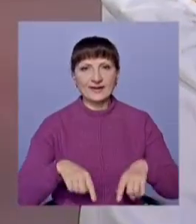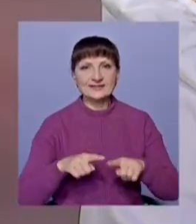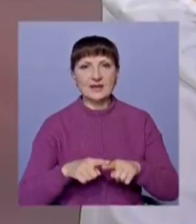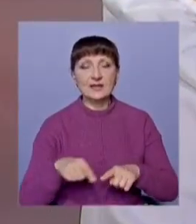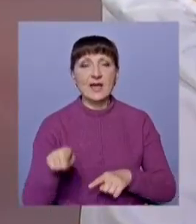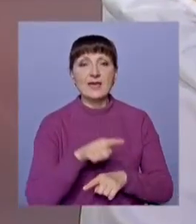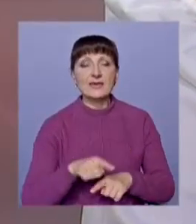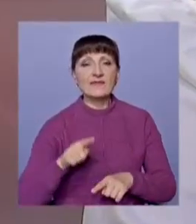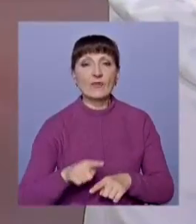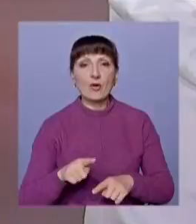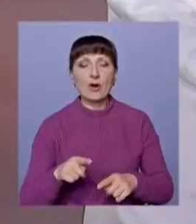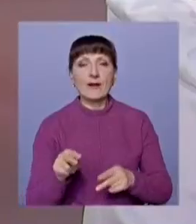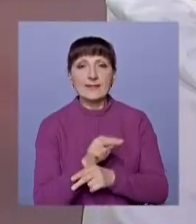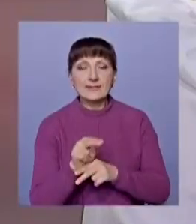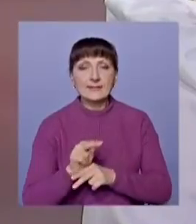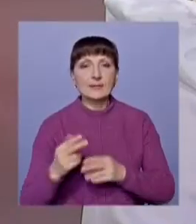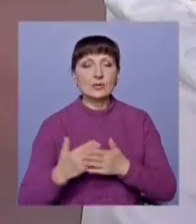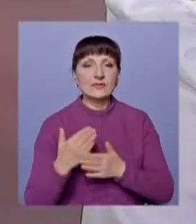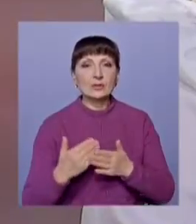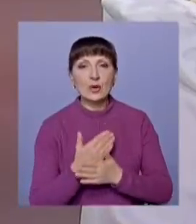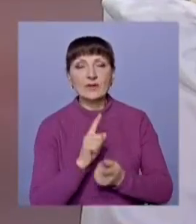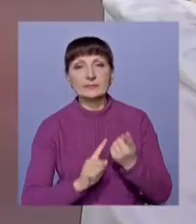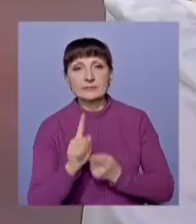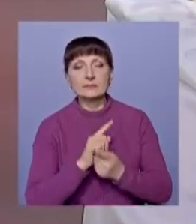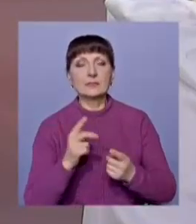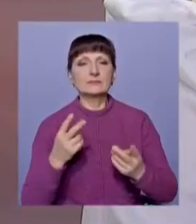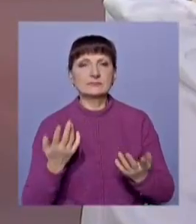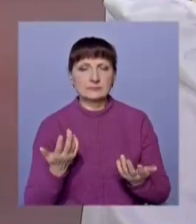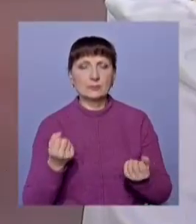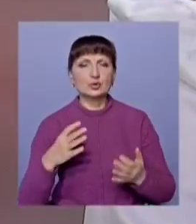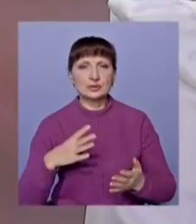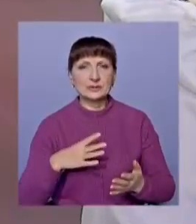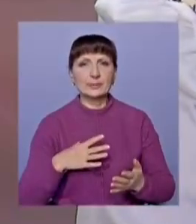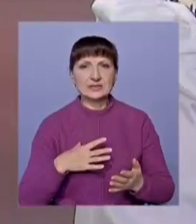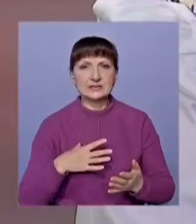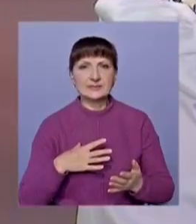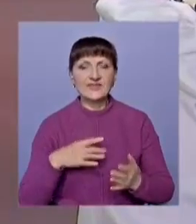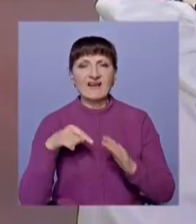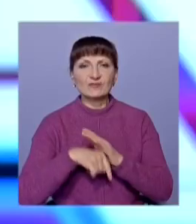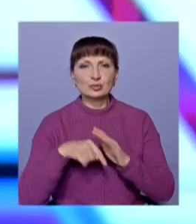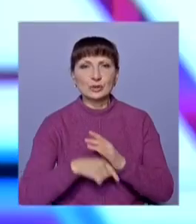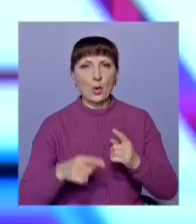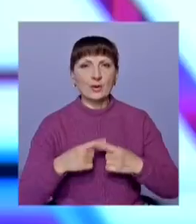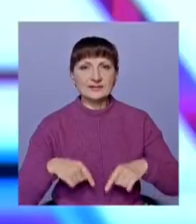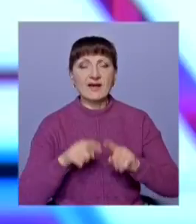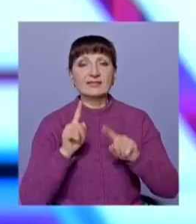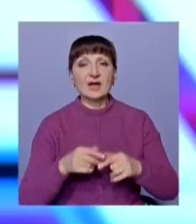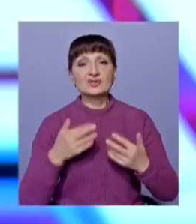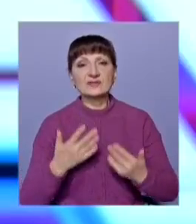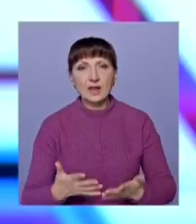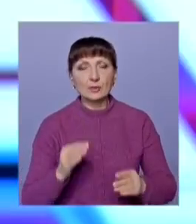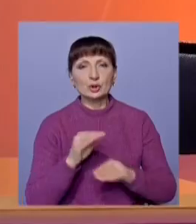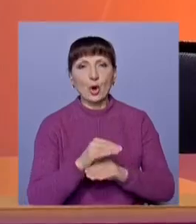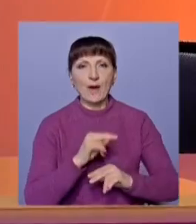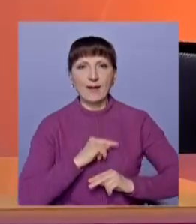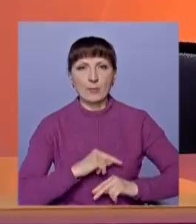его отшлифовка тех самых норм и методологии функционирования внутри организации, она также требует доработки.